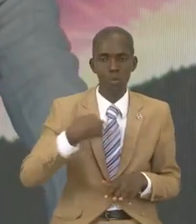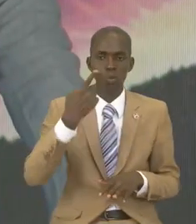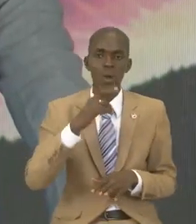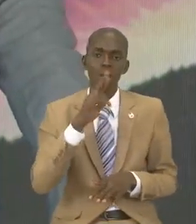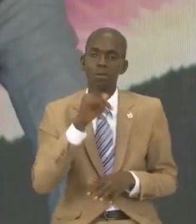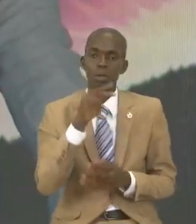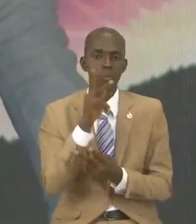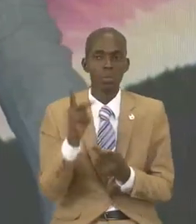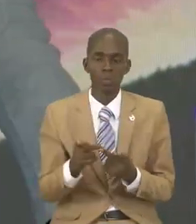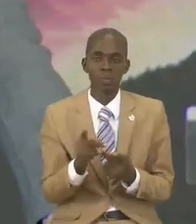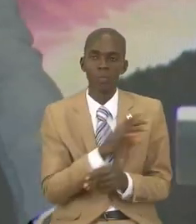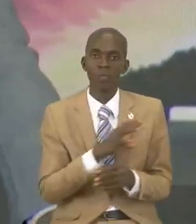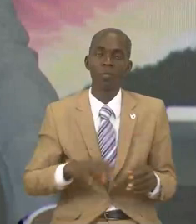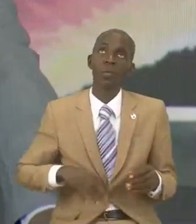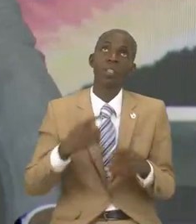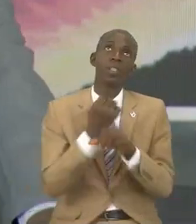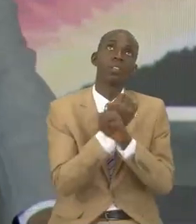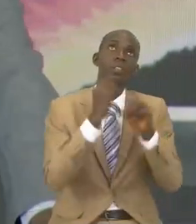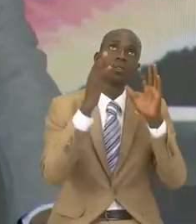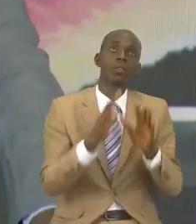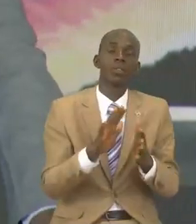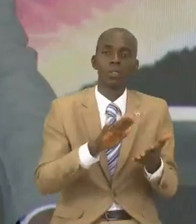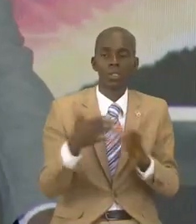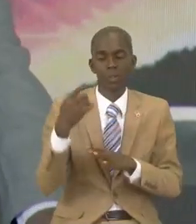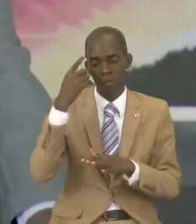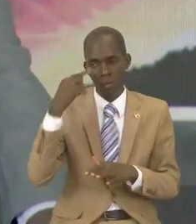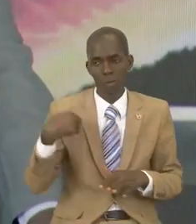les injustes. Le pécheur,